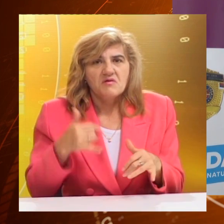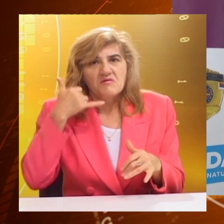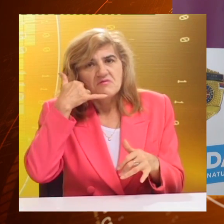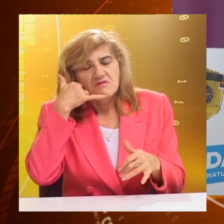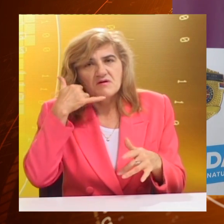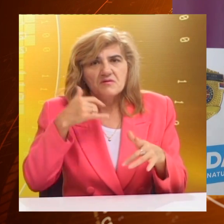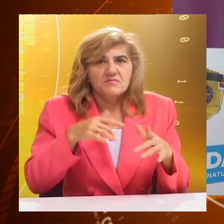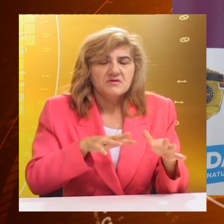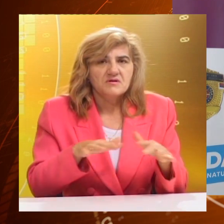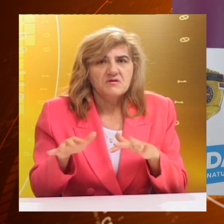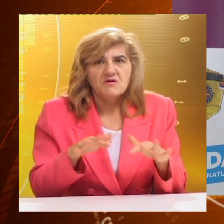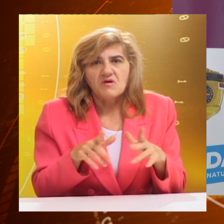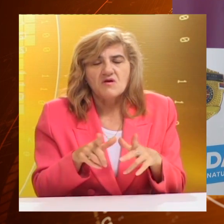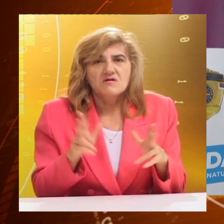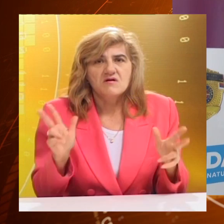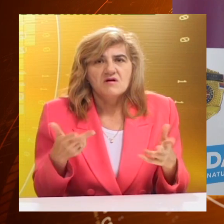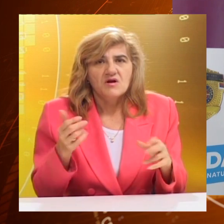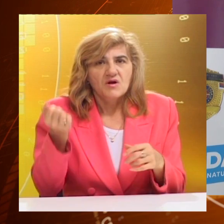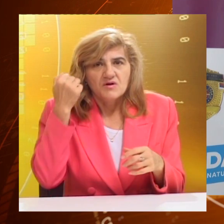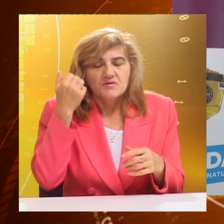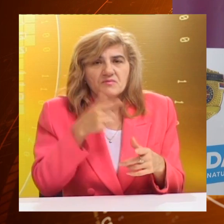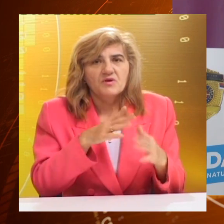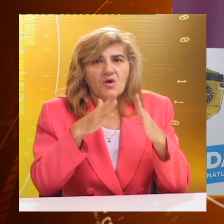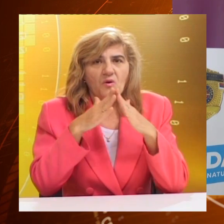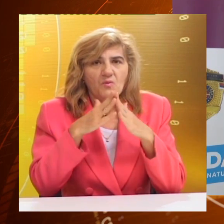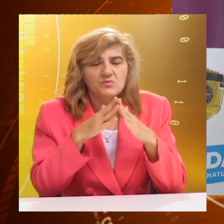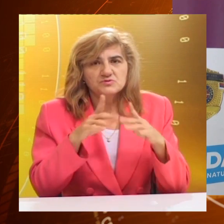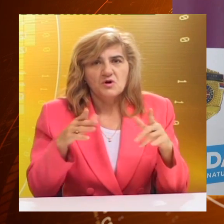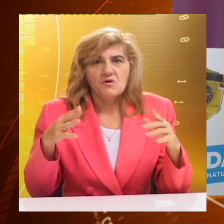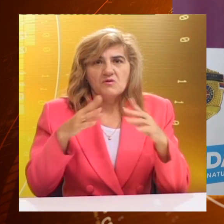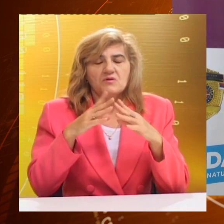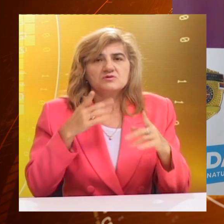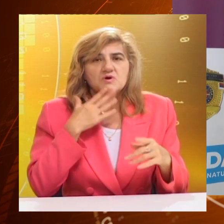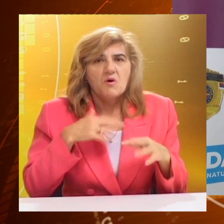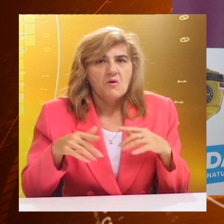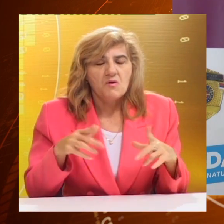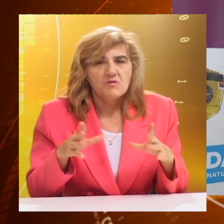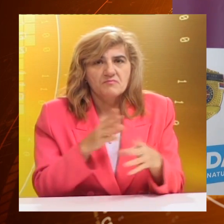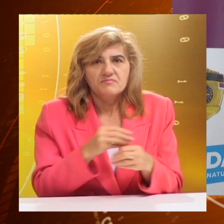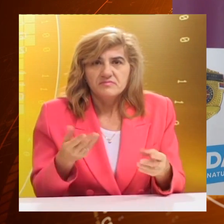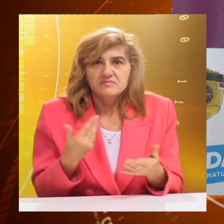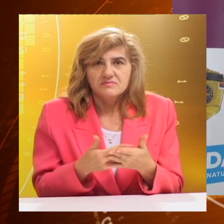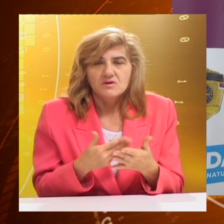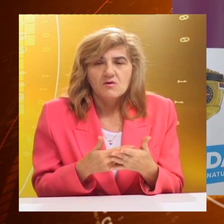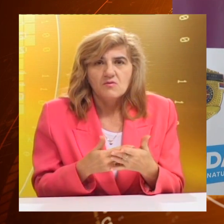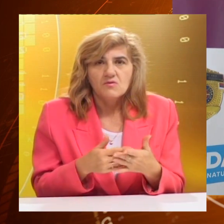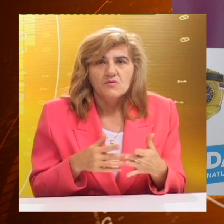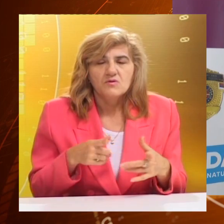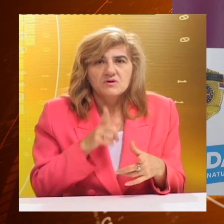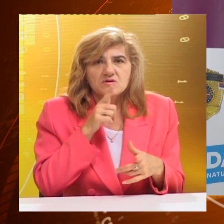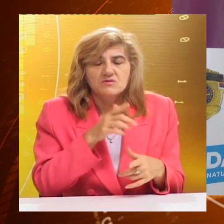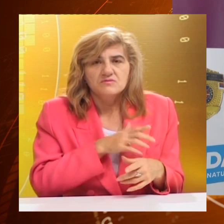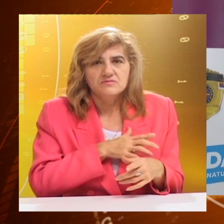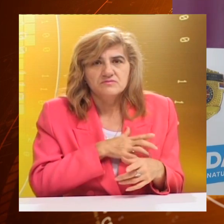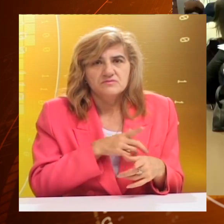internetu, kroz mobilne telefone, kroz tablete, nije isključivo samo putem računala kod kuće i iz njih njihovih domova ili škola, nego jednostavno nose, ajmo tako reći,